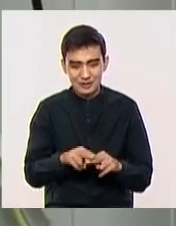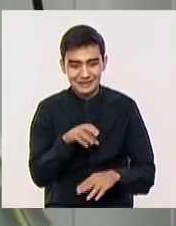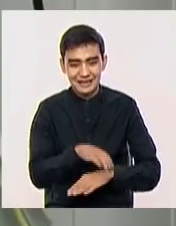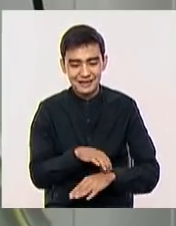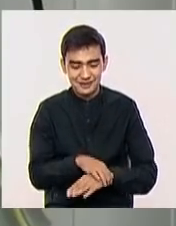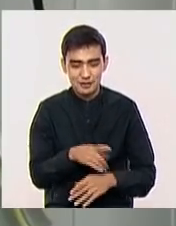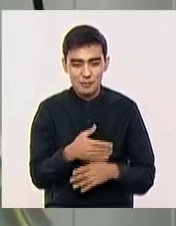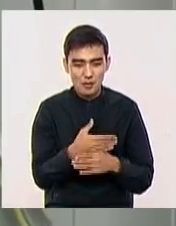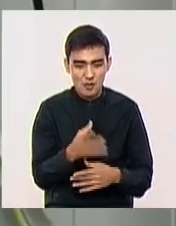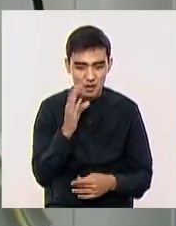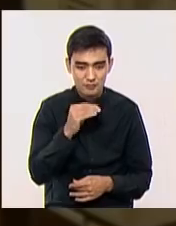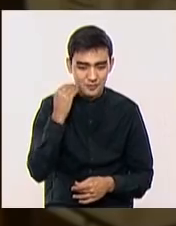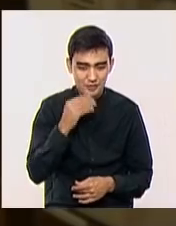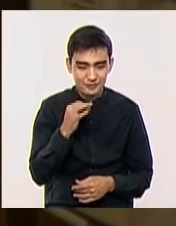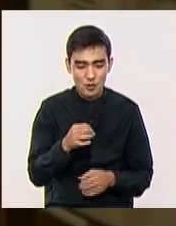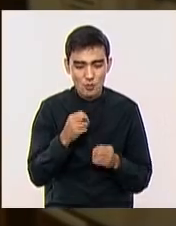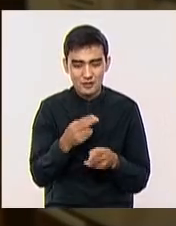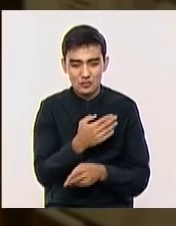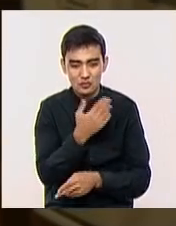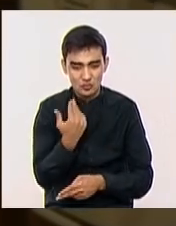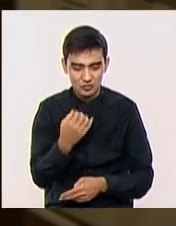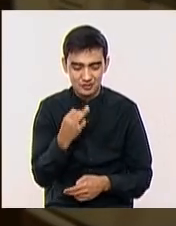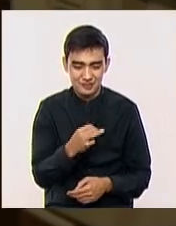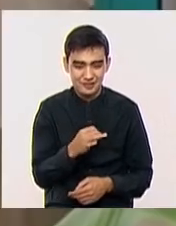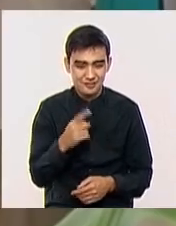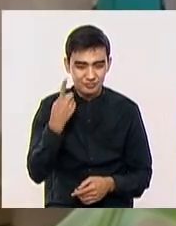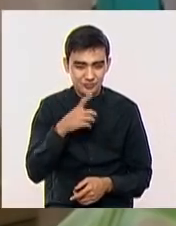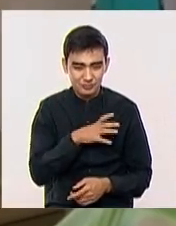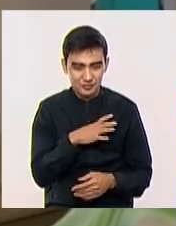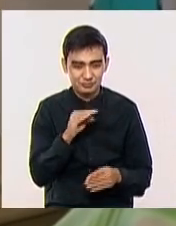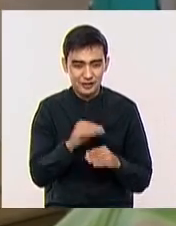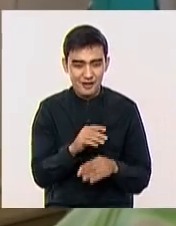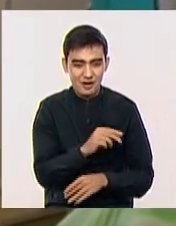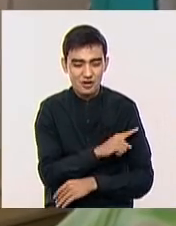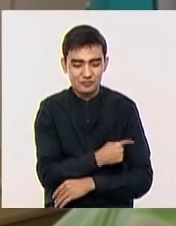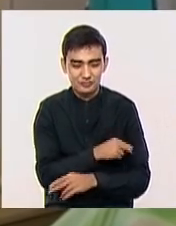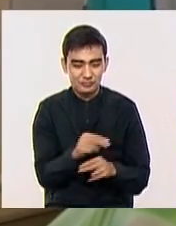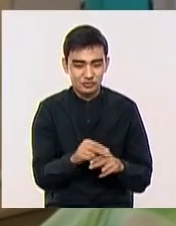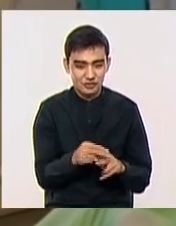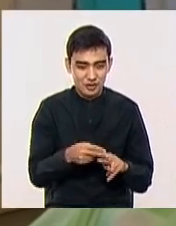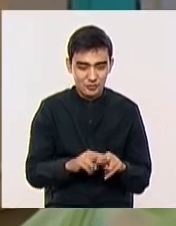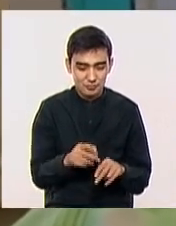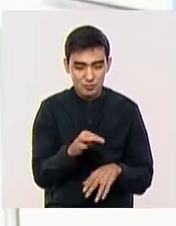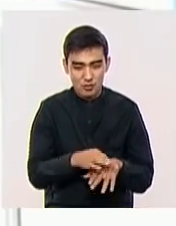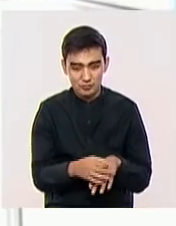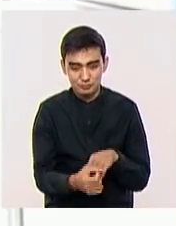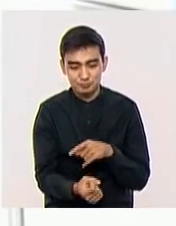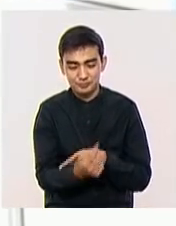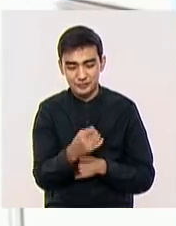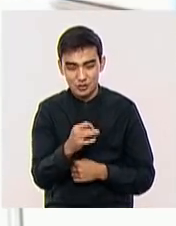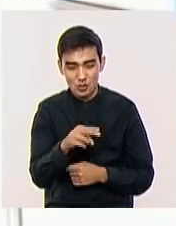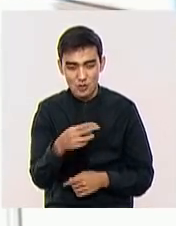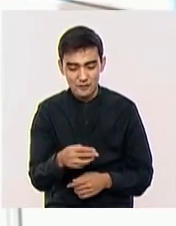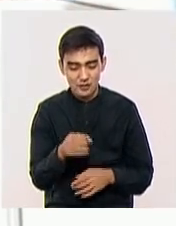доказательную базу по эффективности и безопасности. Разработчики добавили, что лечащий врач при обнаружении сопутствующих заболеваний у пациентов с